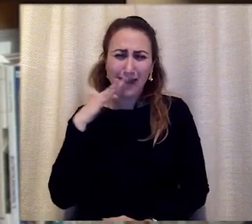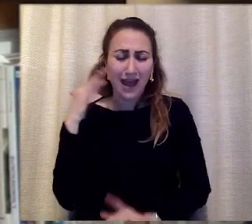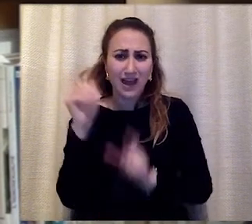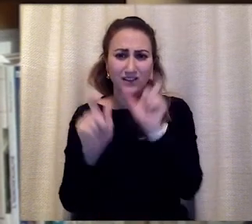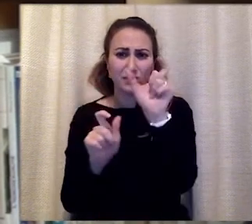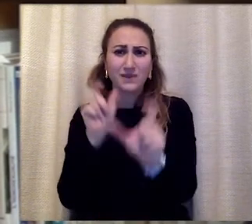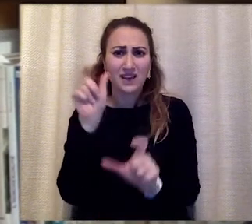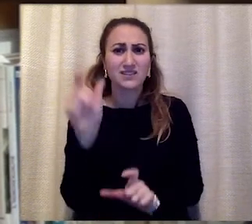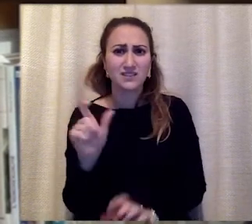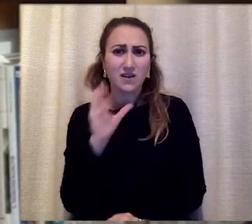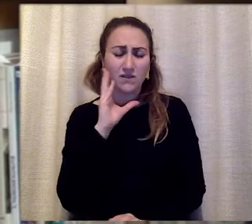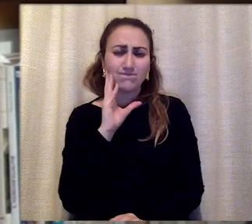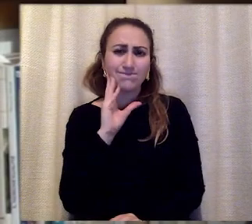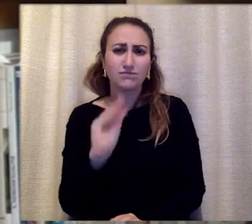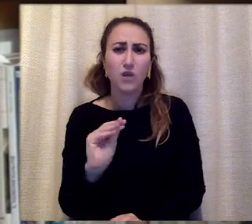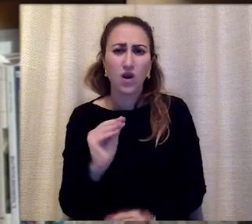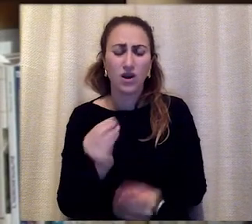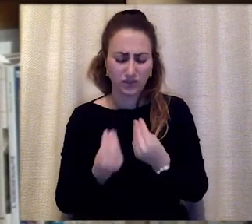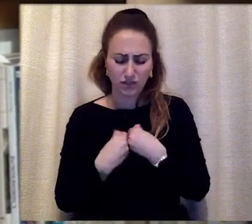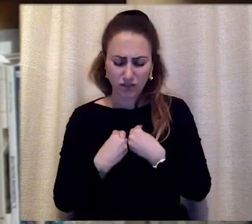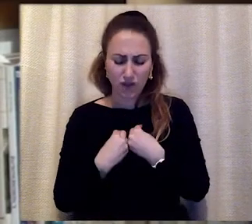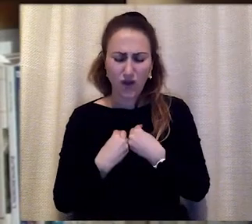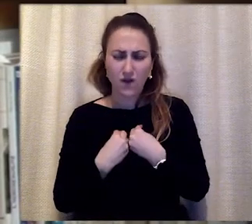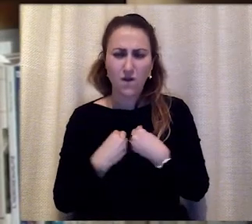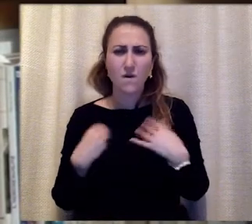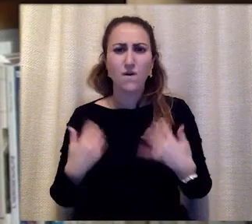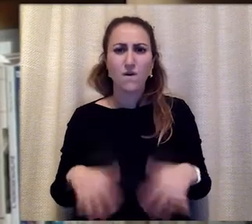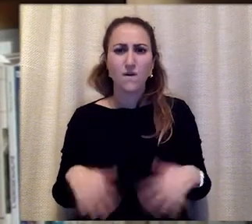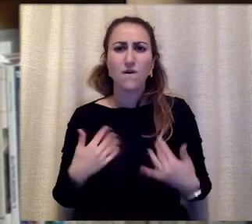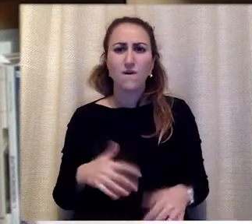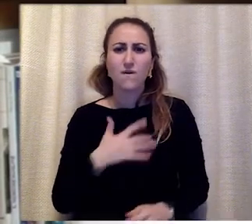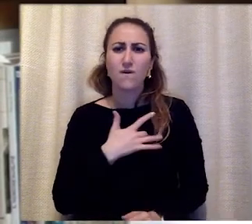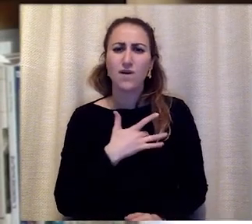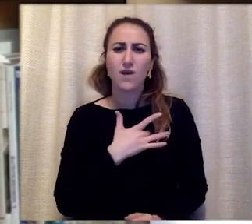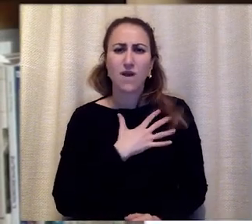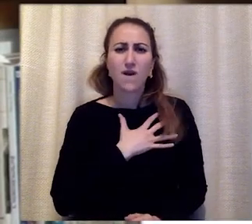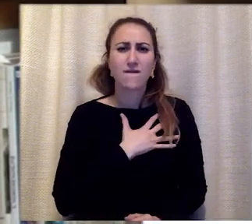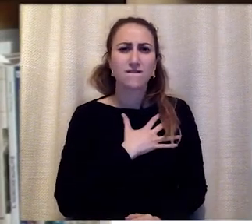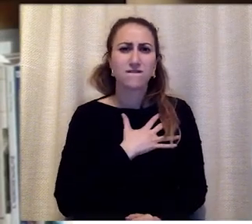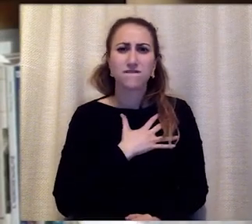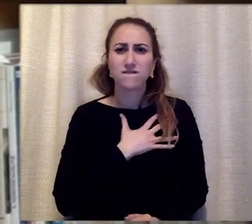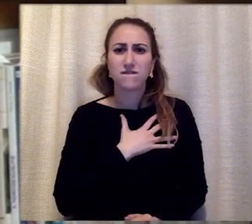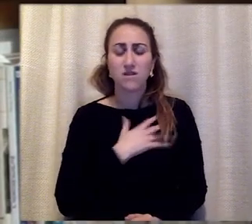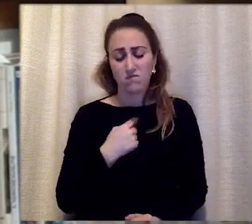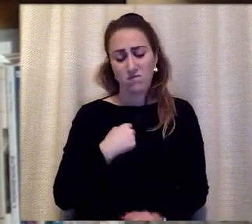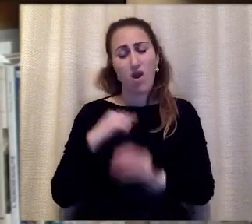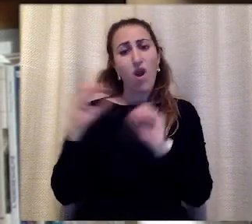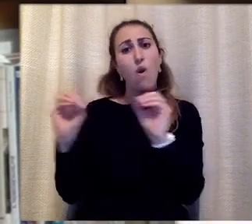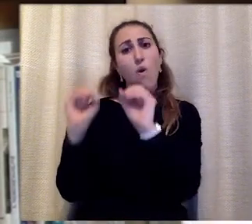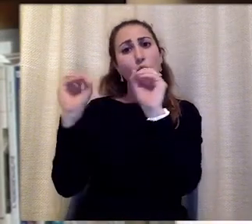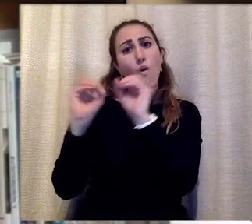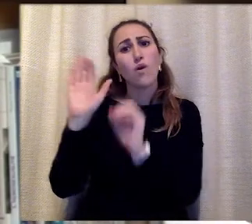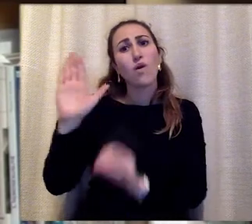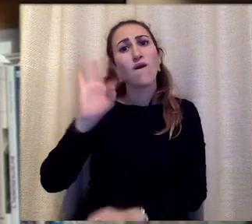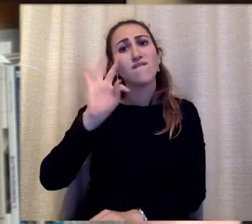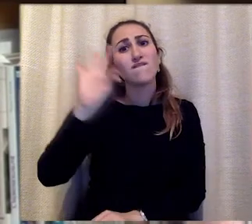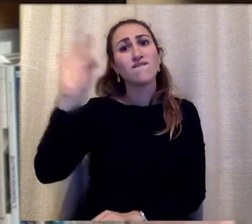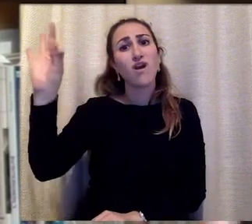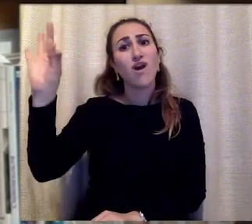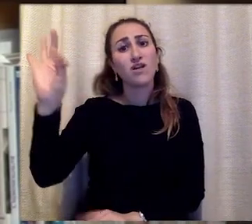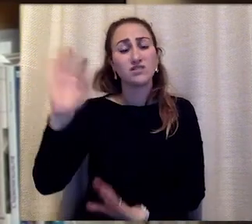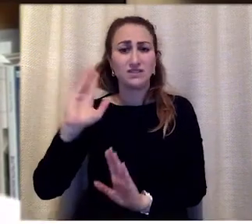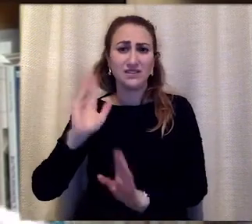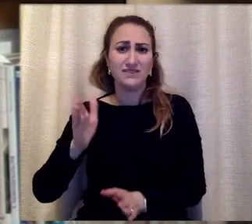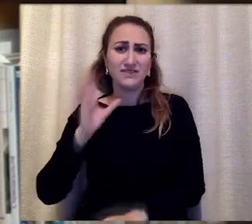Et cela a affecté mon cœur. Christiane et moi, nous avons perdu un oncle en France qui s'était